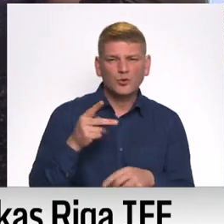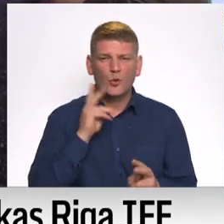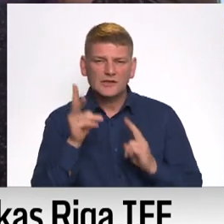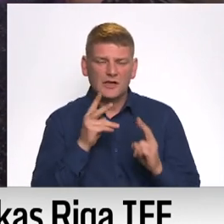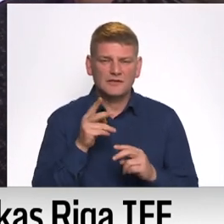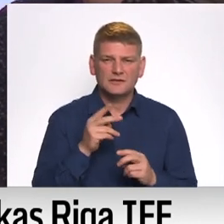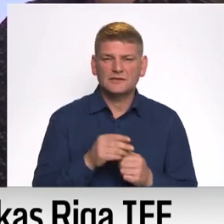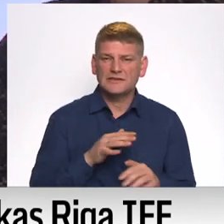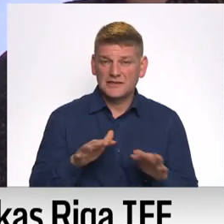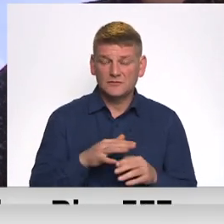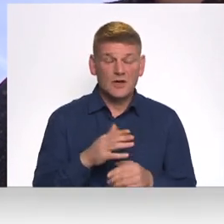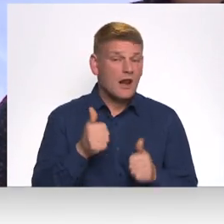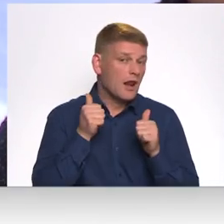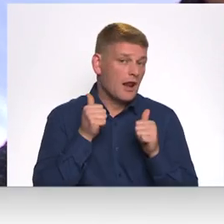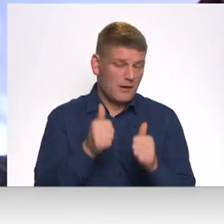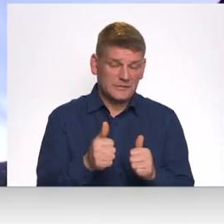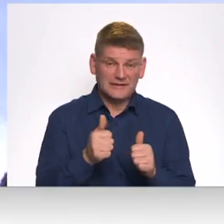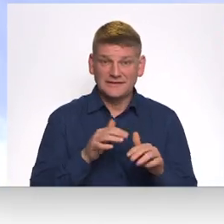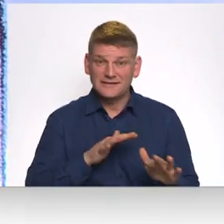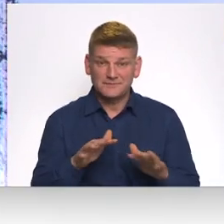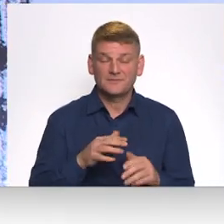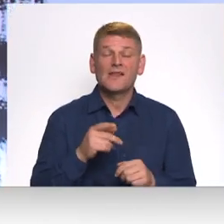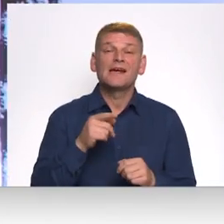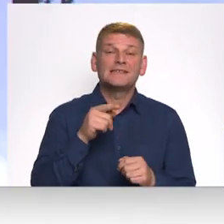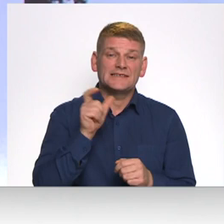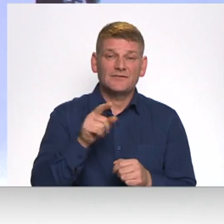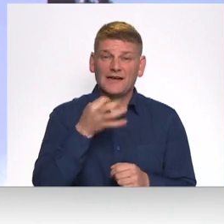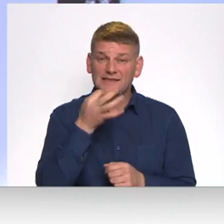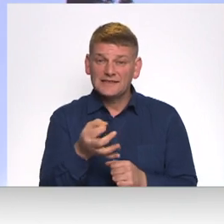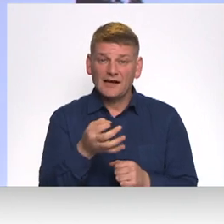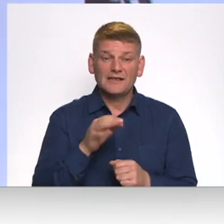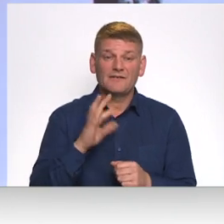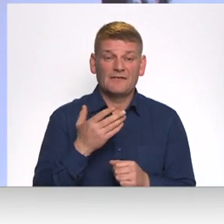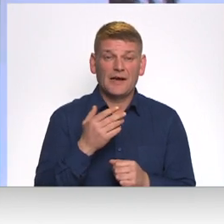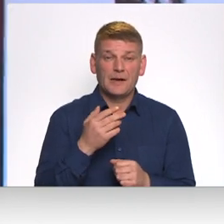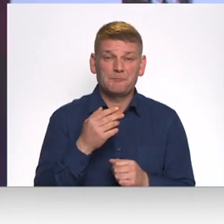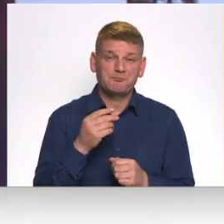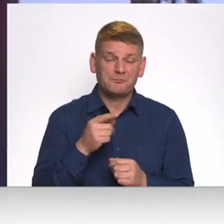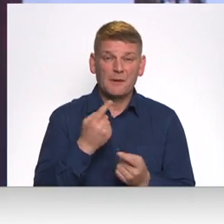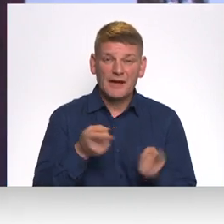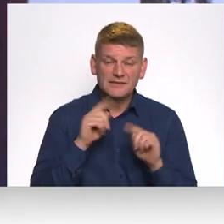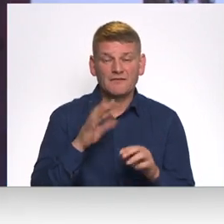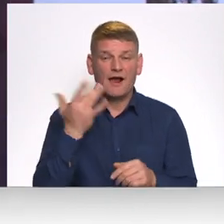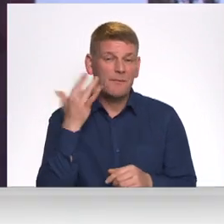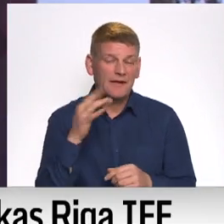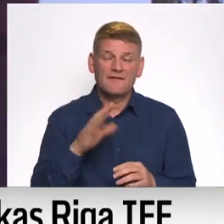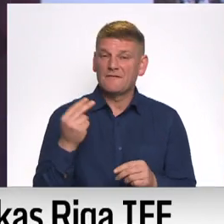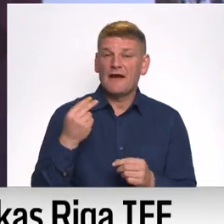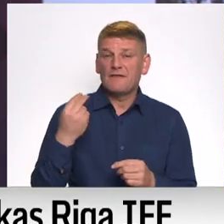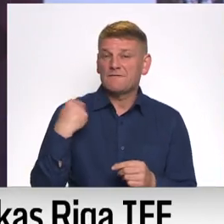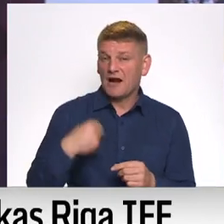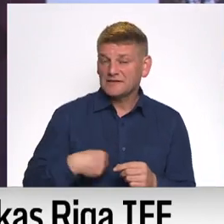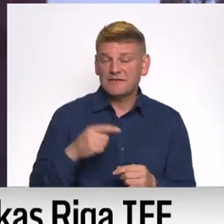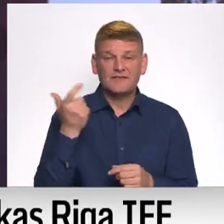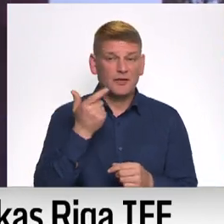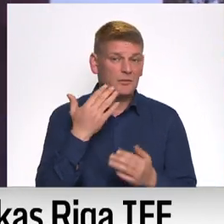reakcijas? Lieliskas reakcijas. Cilvēki saka vai Meksikā, vai Amerikā, vai Francijā, kur